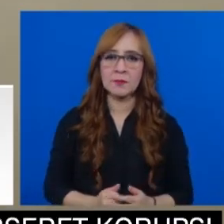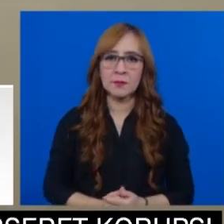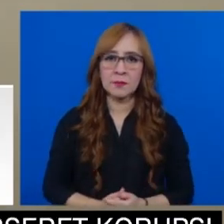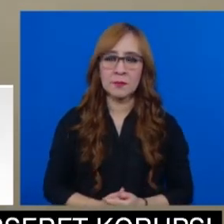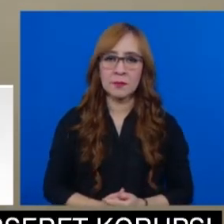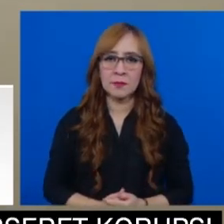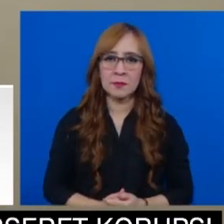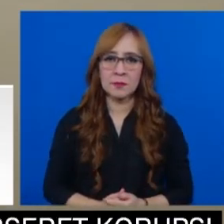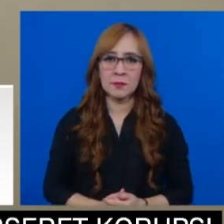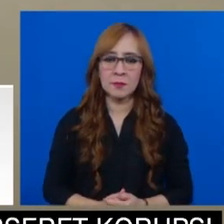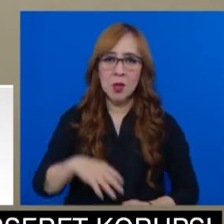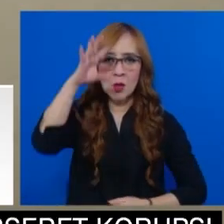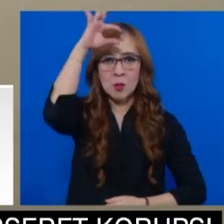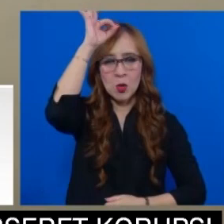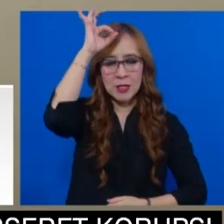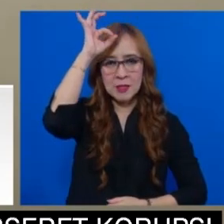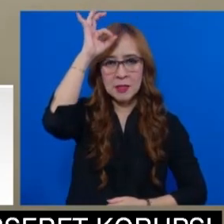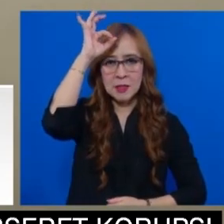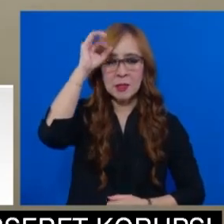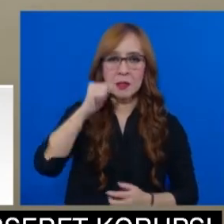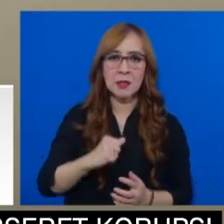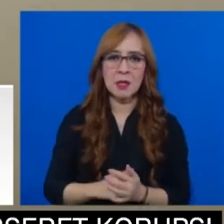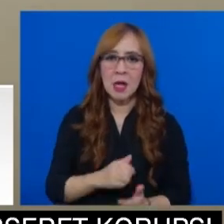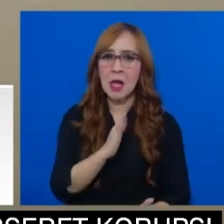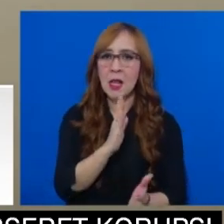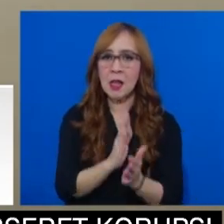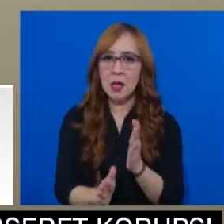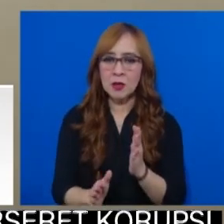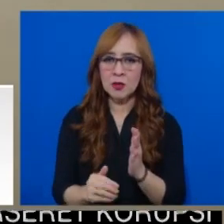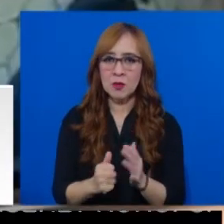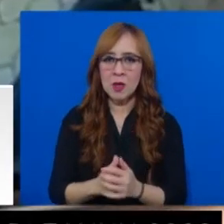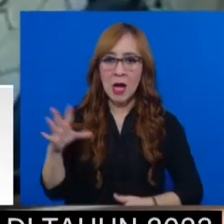anggota kepolisian sektor Jalur Selatan kemudian mengamankan barang bukti.